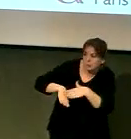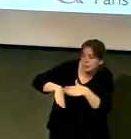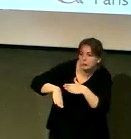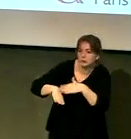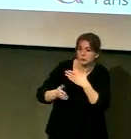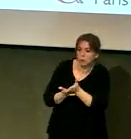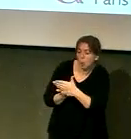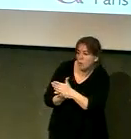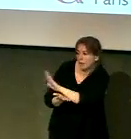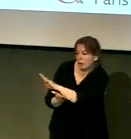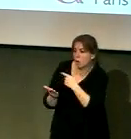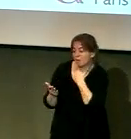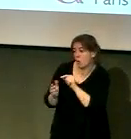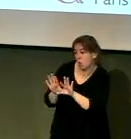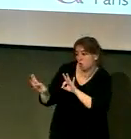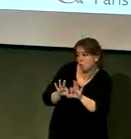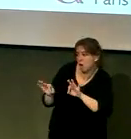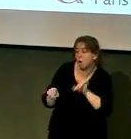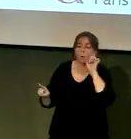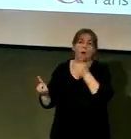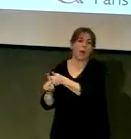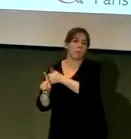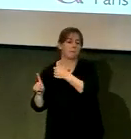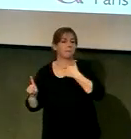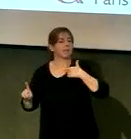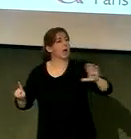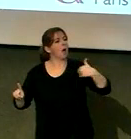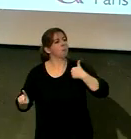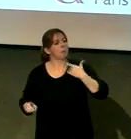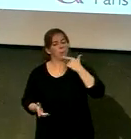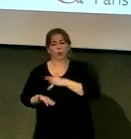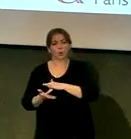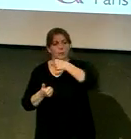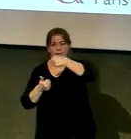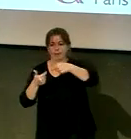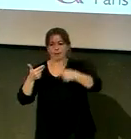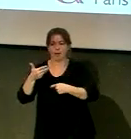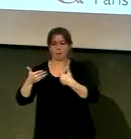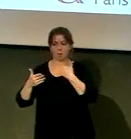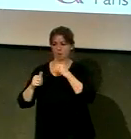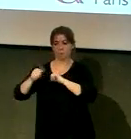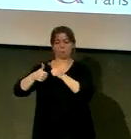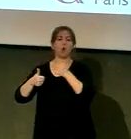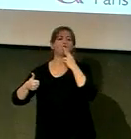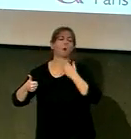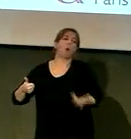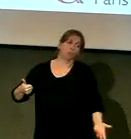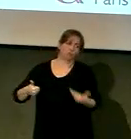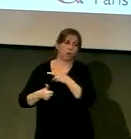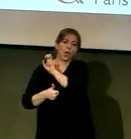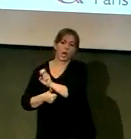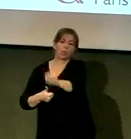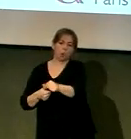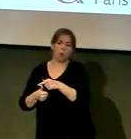quel produit, parce que la femme elle va mettre une hiérarchie par rapport à ses produits. Elle croit que le tabac c'est moins important, donc elle